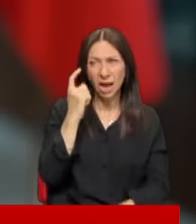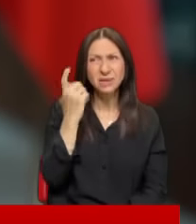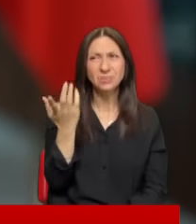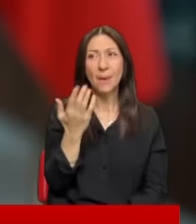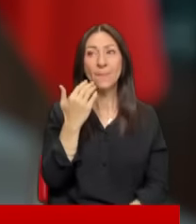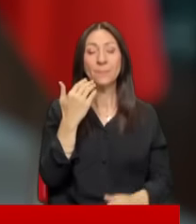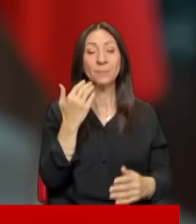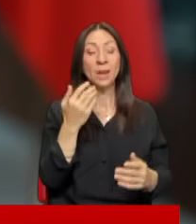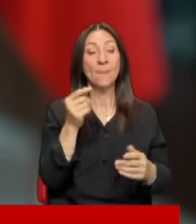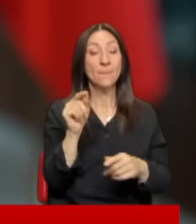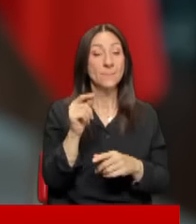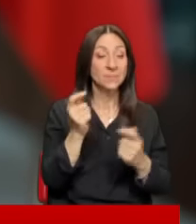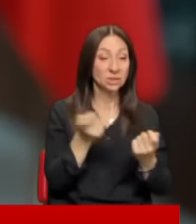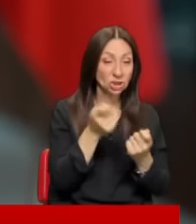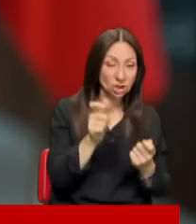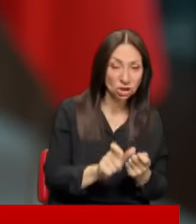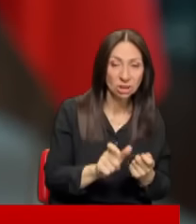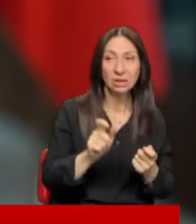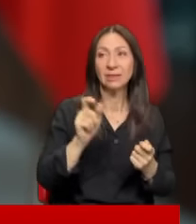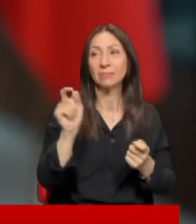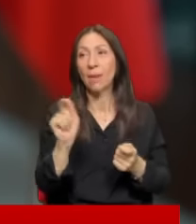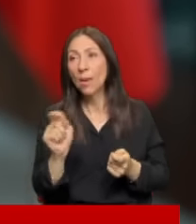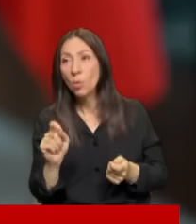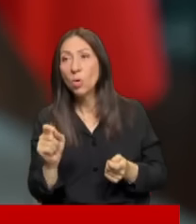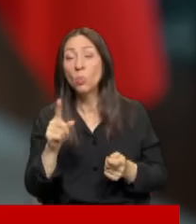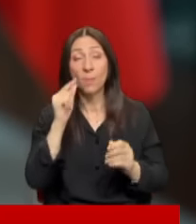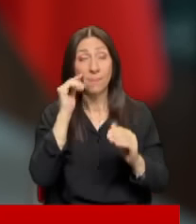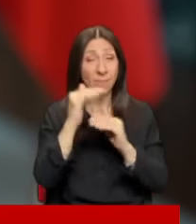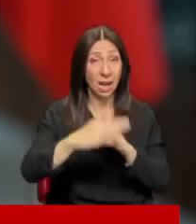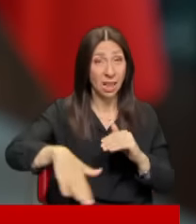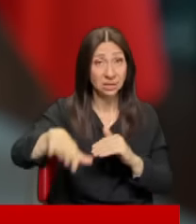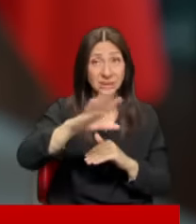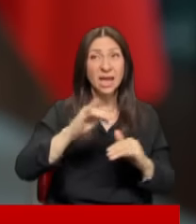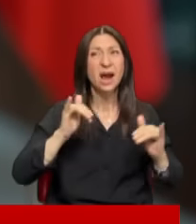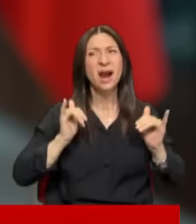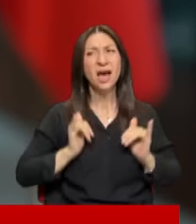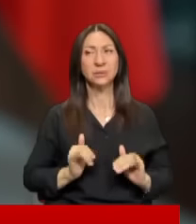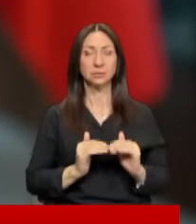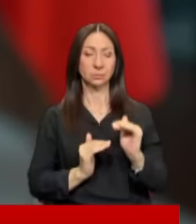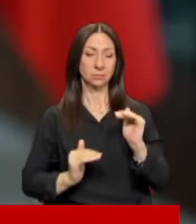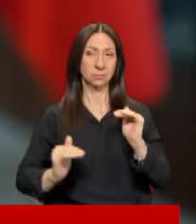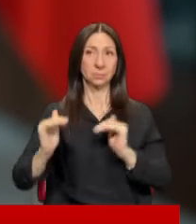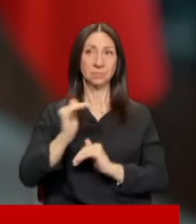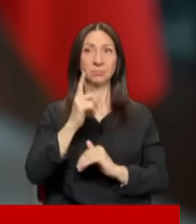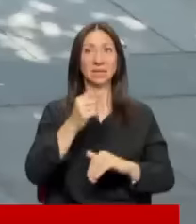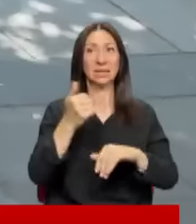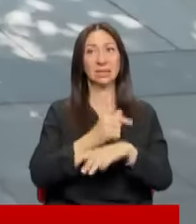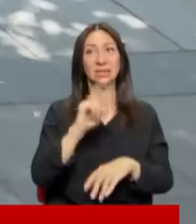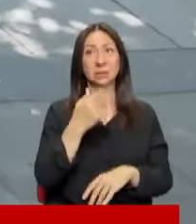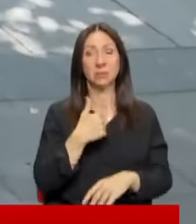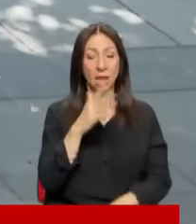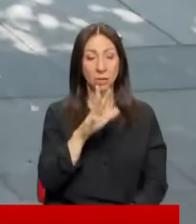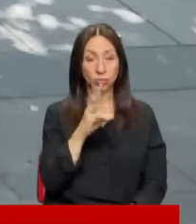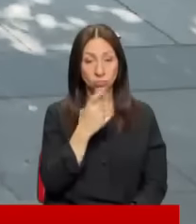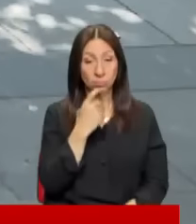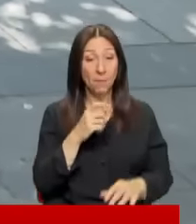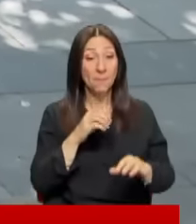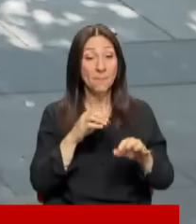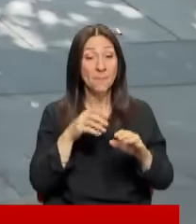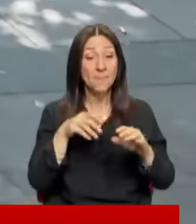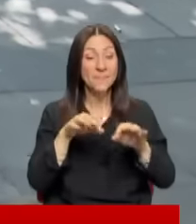Beyaz yakalısından işçisine kadar bu milletin refahını yükselten bir iktidarız. Ben 53 yaşındayım, makine